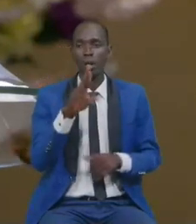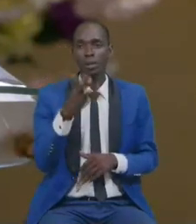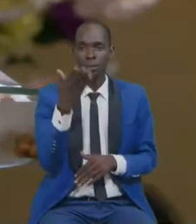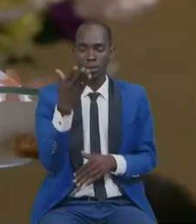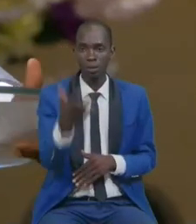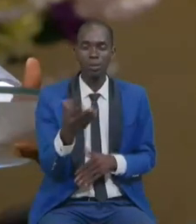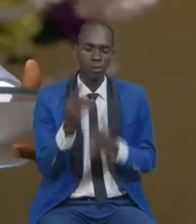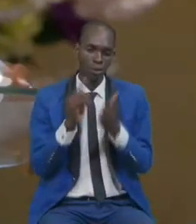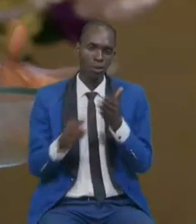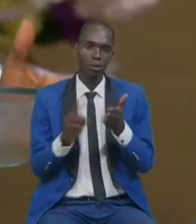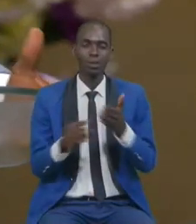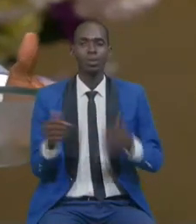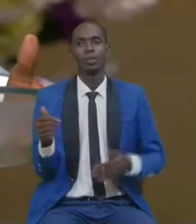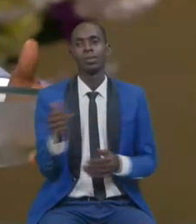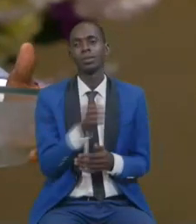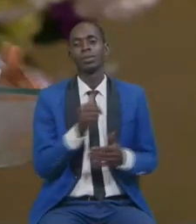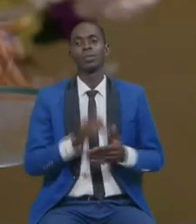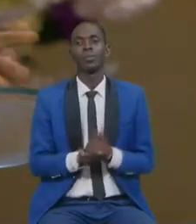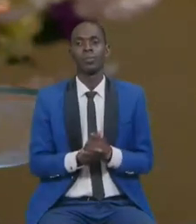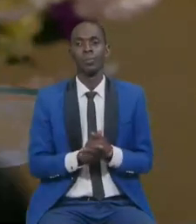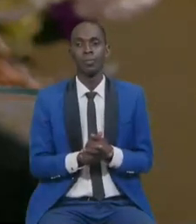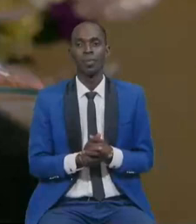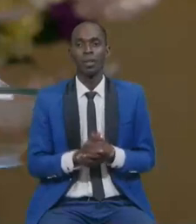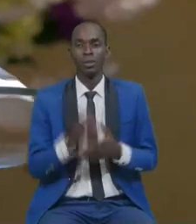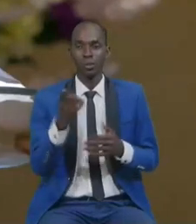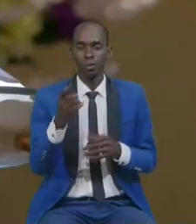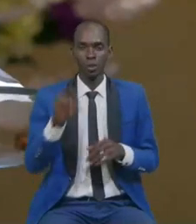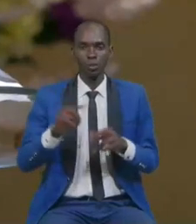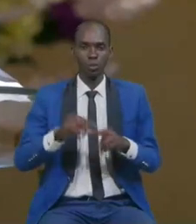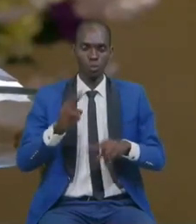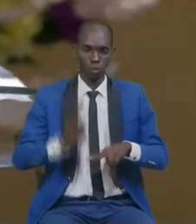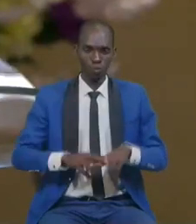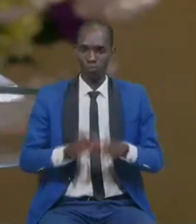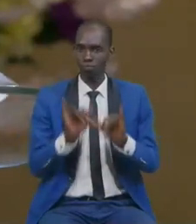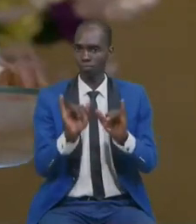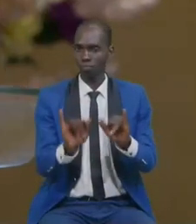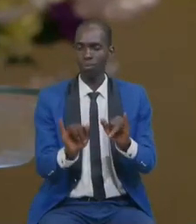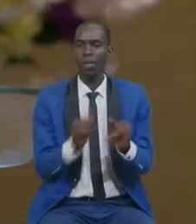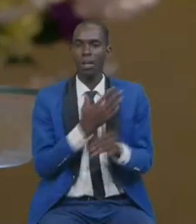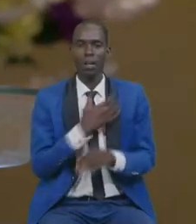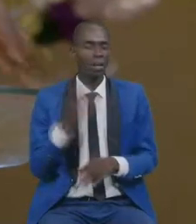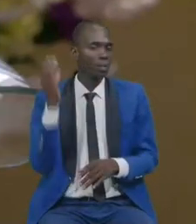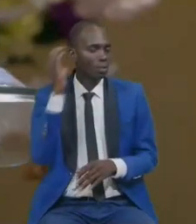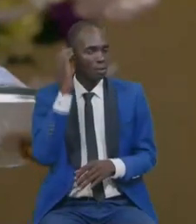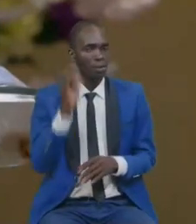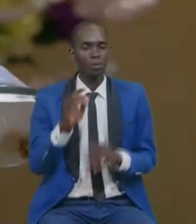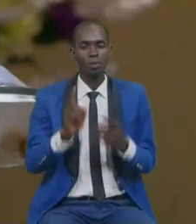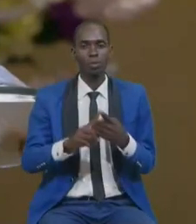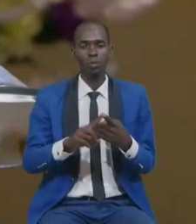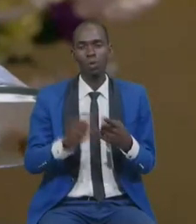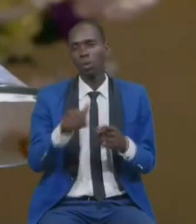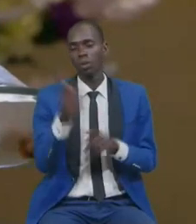Pourquoi tu te prises? Écoutez les témoignages de ce que Dieu a fait.